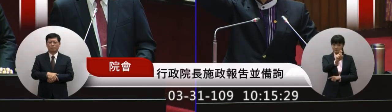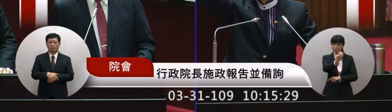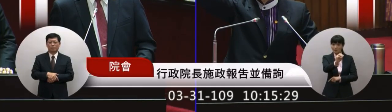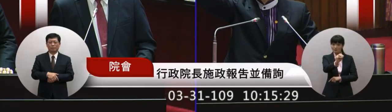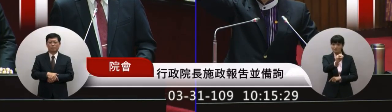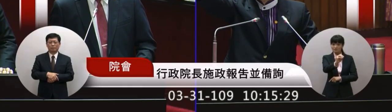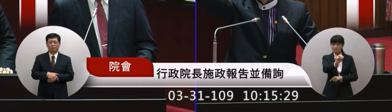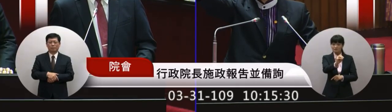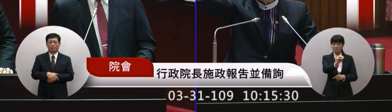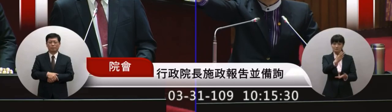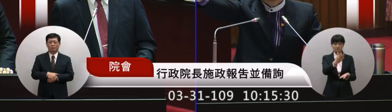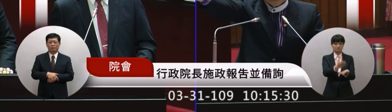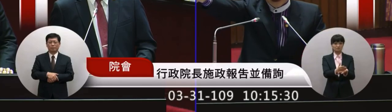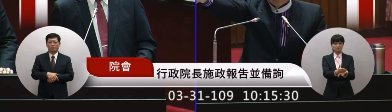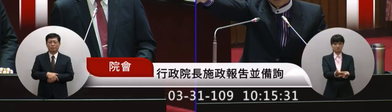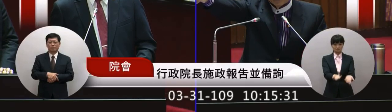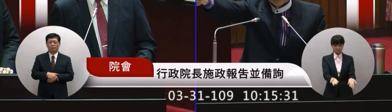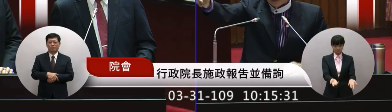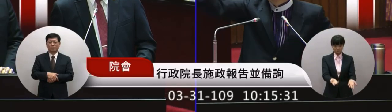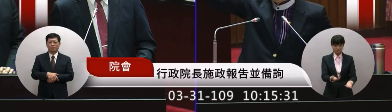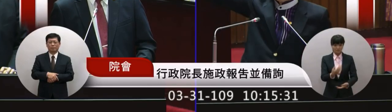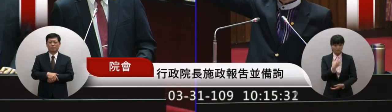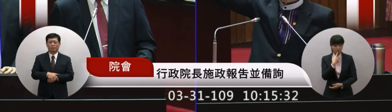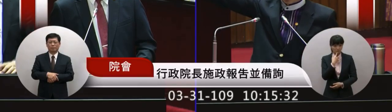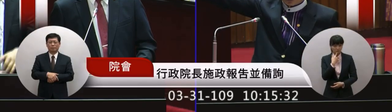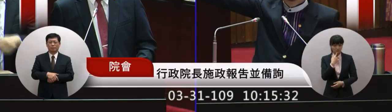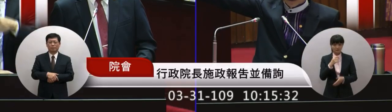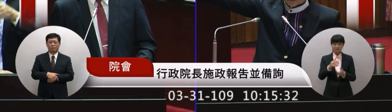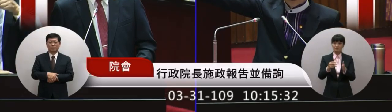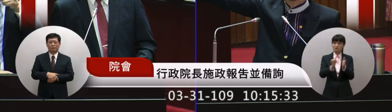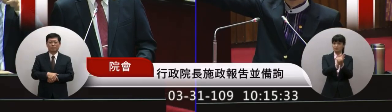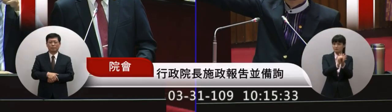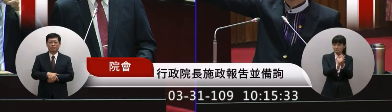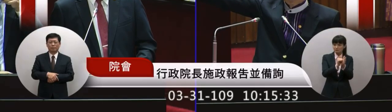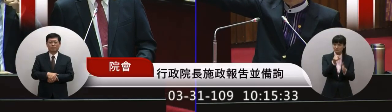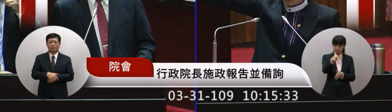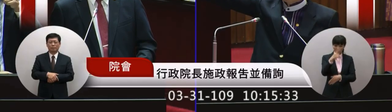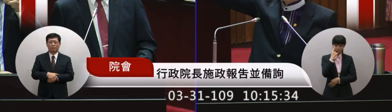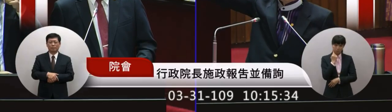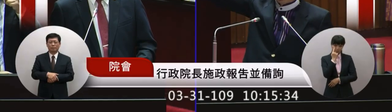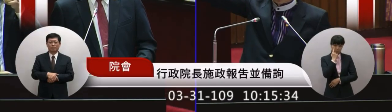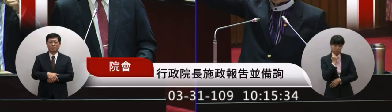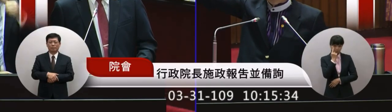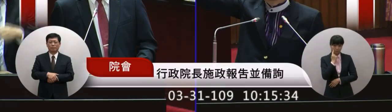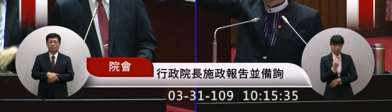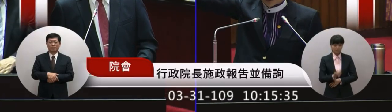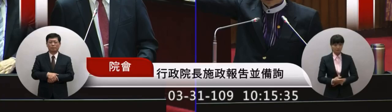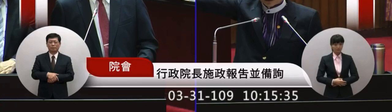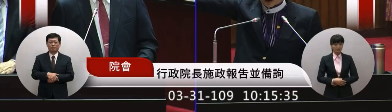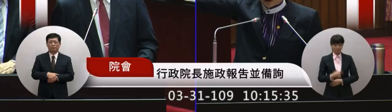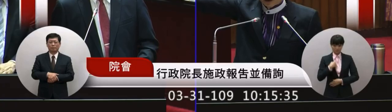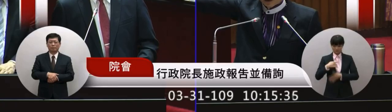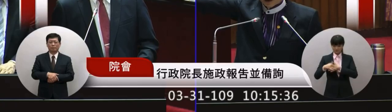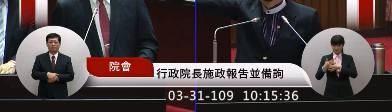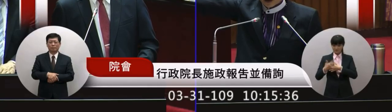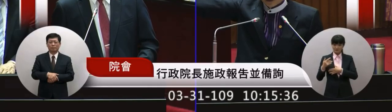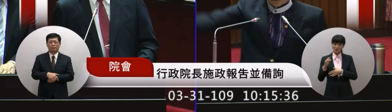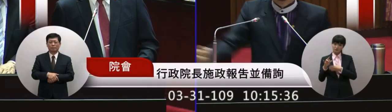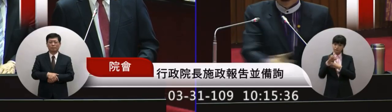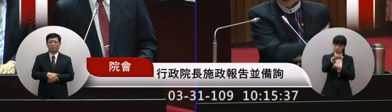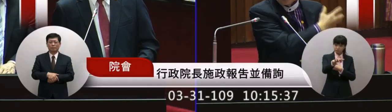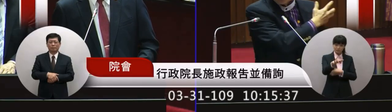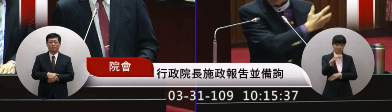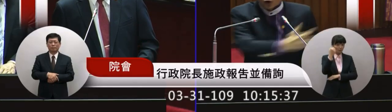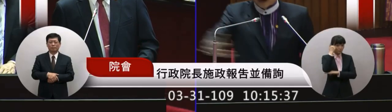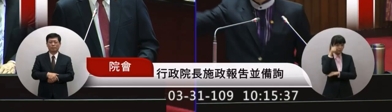100分了。悲观的知道不？那纽约多可怜呢？我有亲戚在纽约啊，那